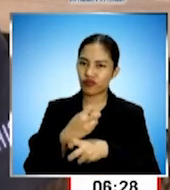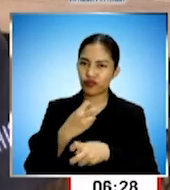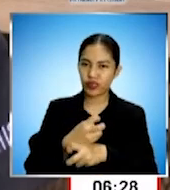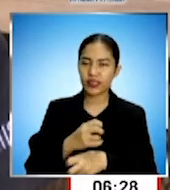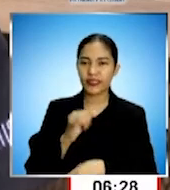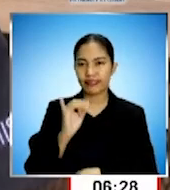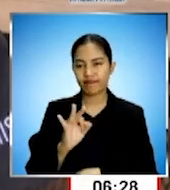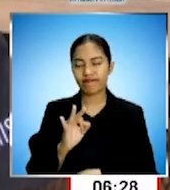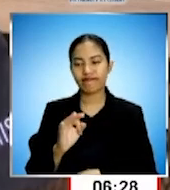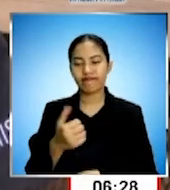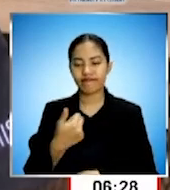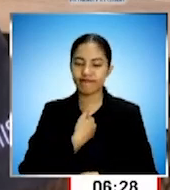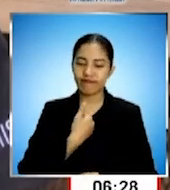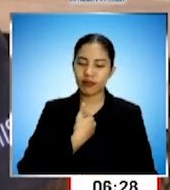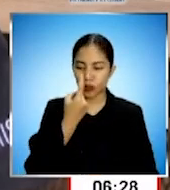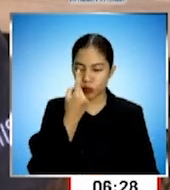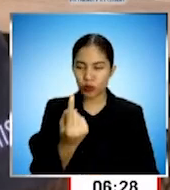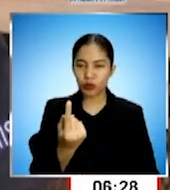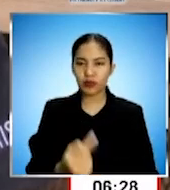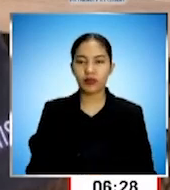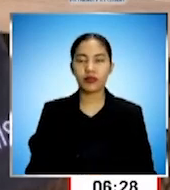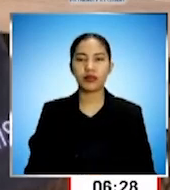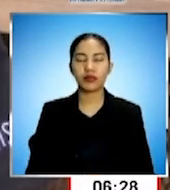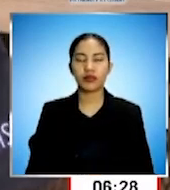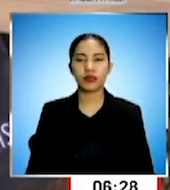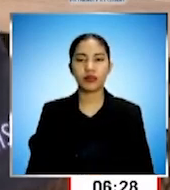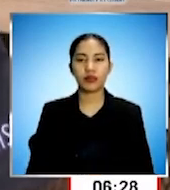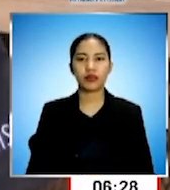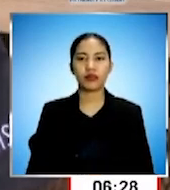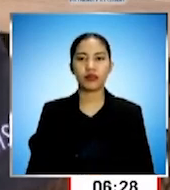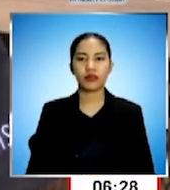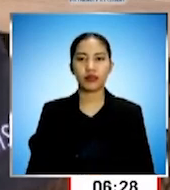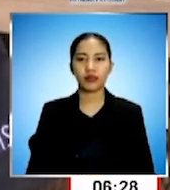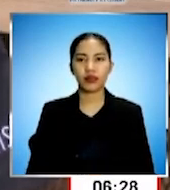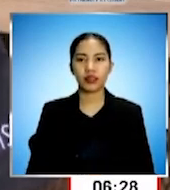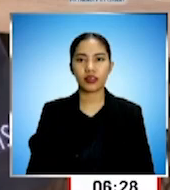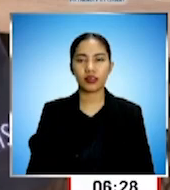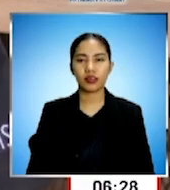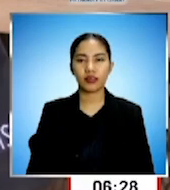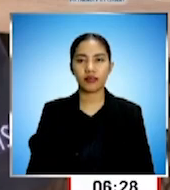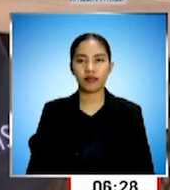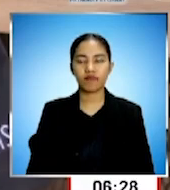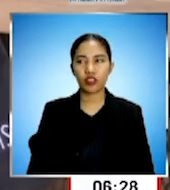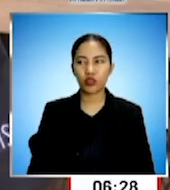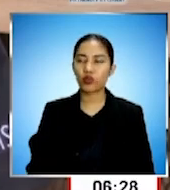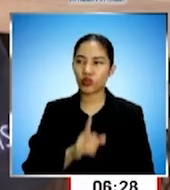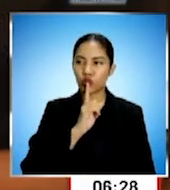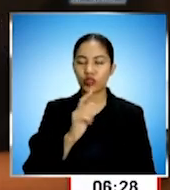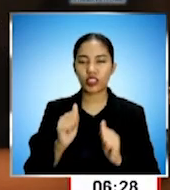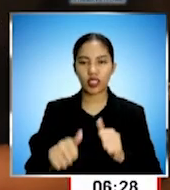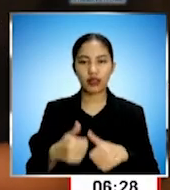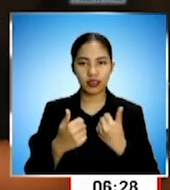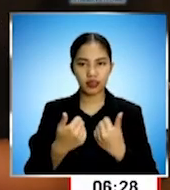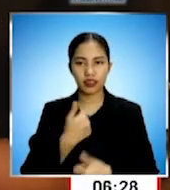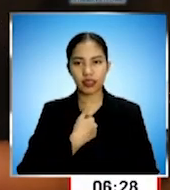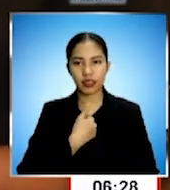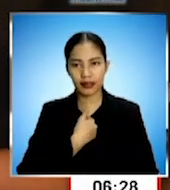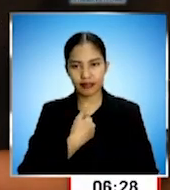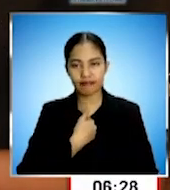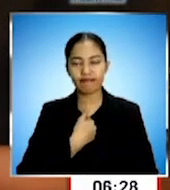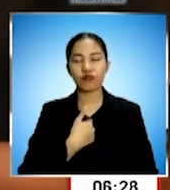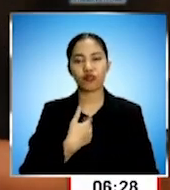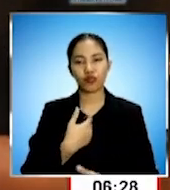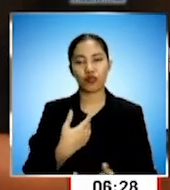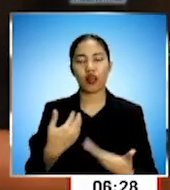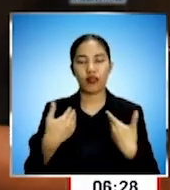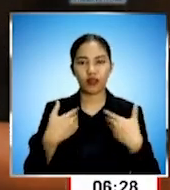mag-isa. Siyempre, susubukin mo yung sarili mo para magkaroon ka talaga ng trabaho. Hanggang sa nakuha niya